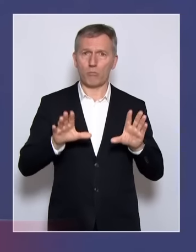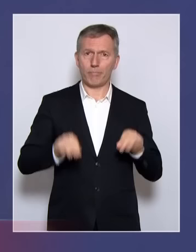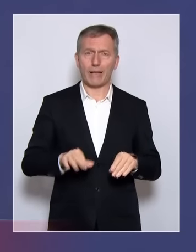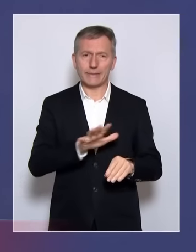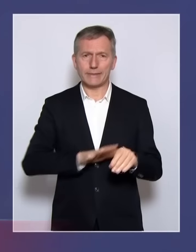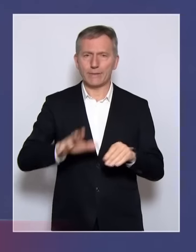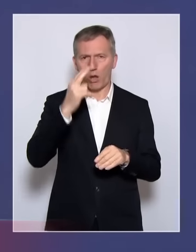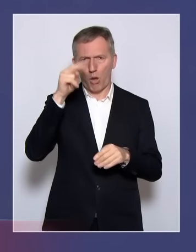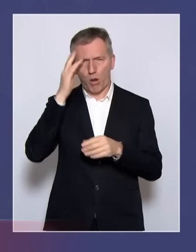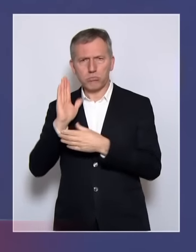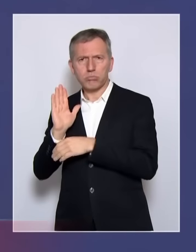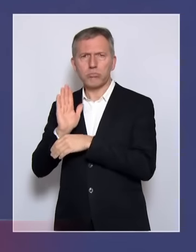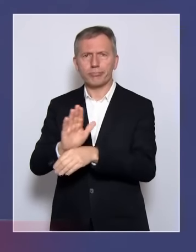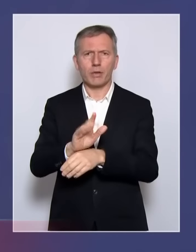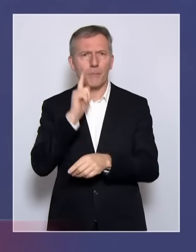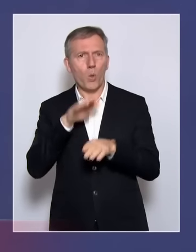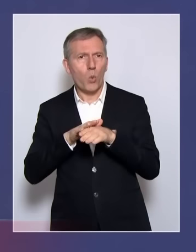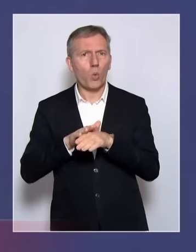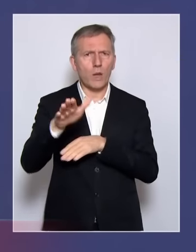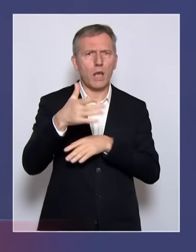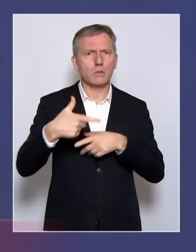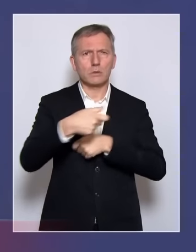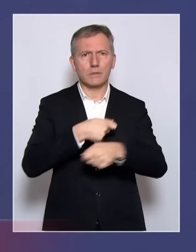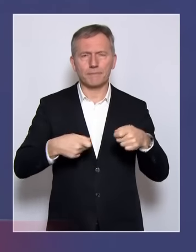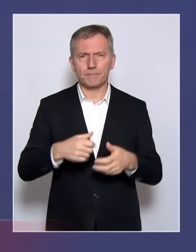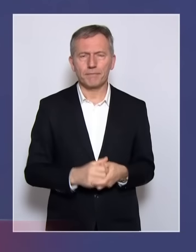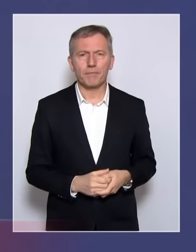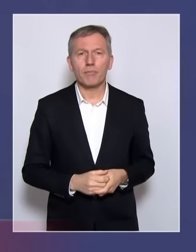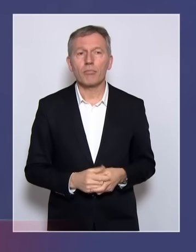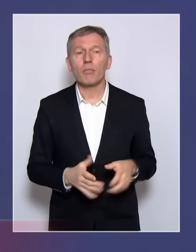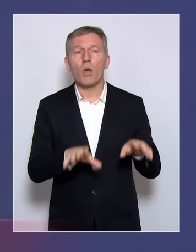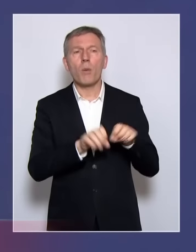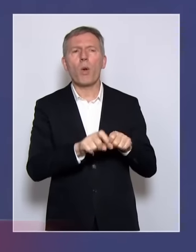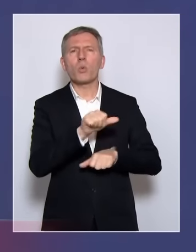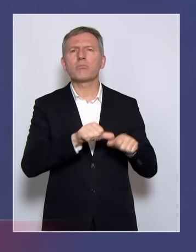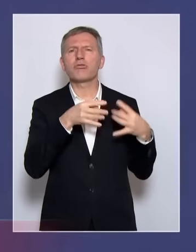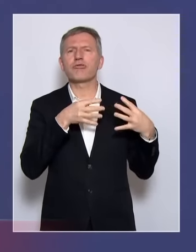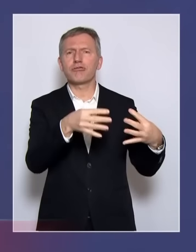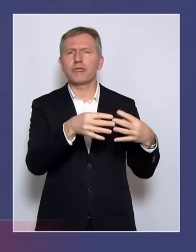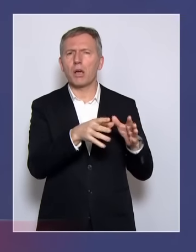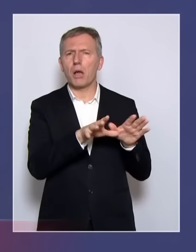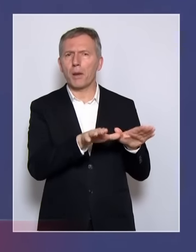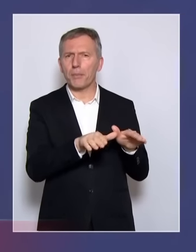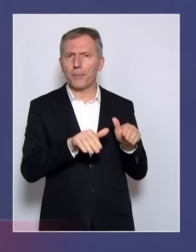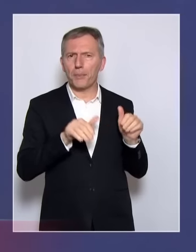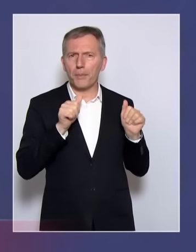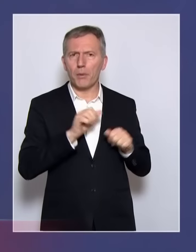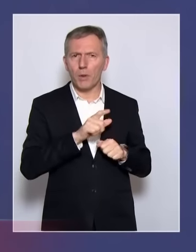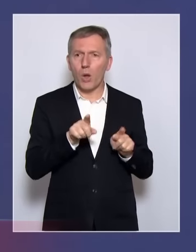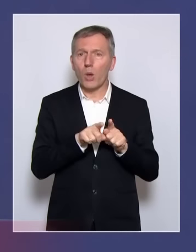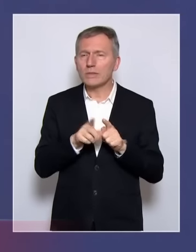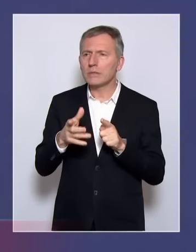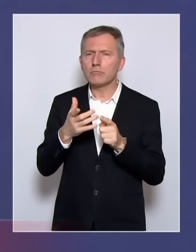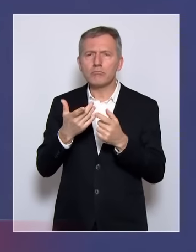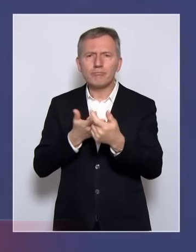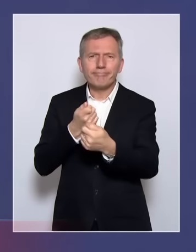géopolitique de la croissance. Et qu'il s'agisse de la sortie des produits phytosanitaires, qu'il s'agisse justement de répondre